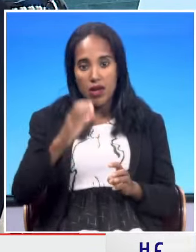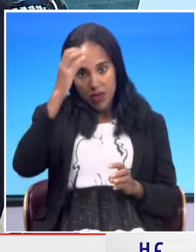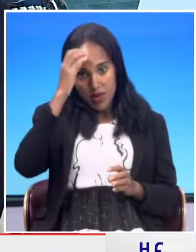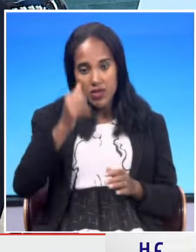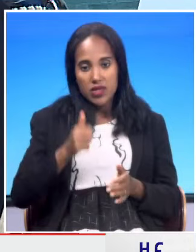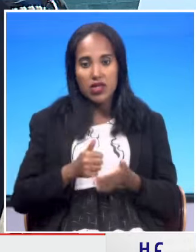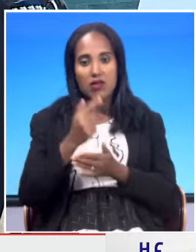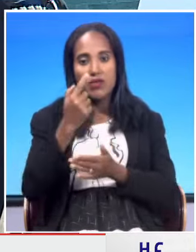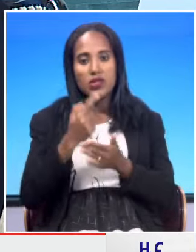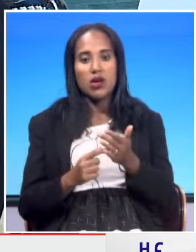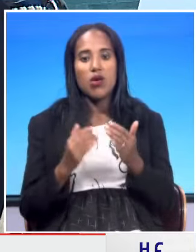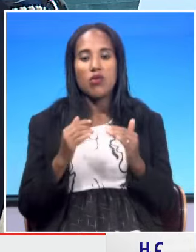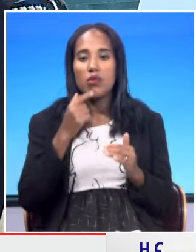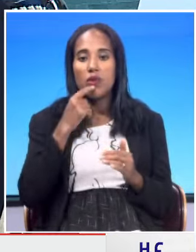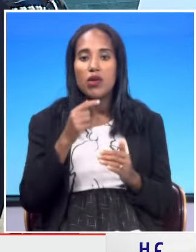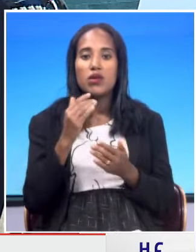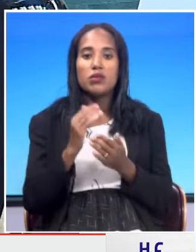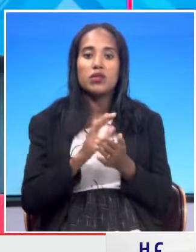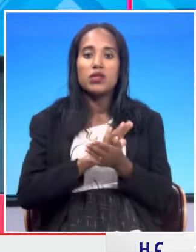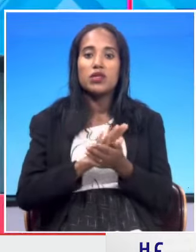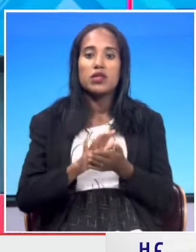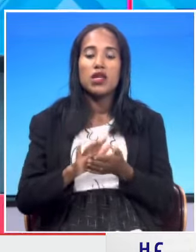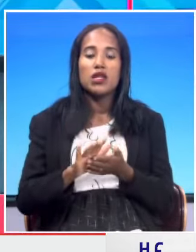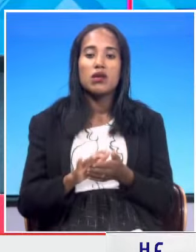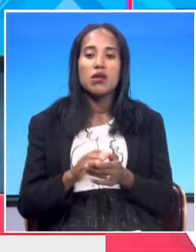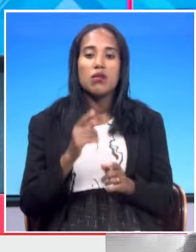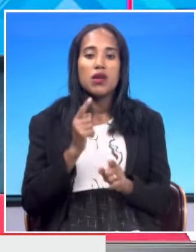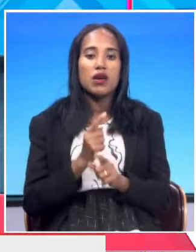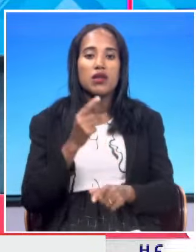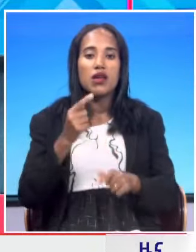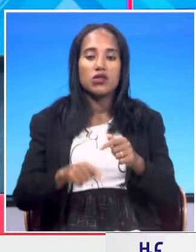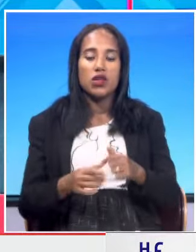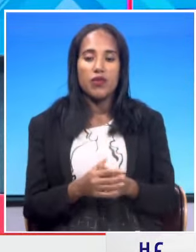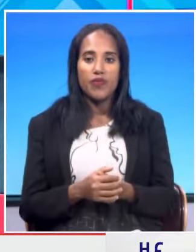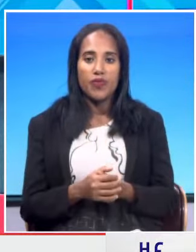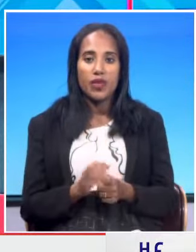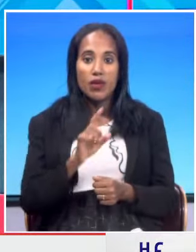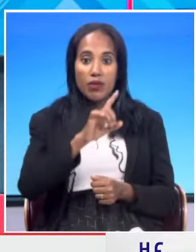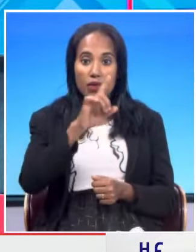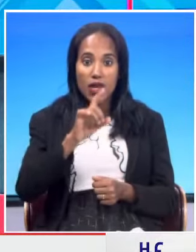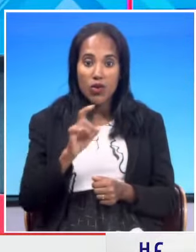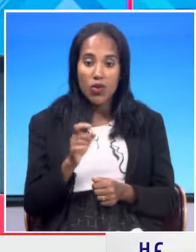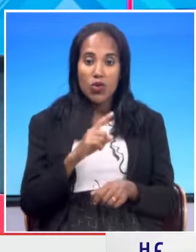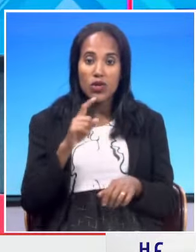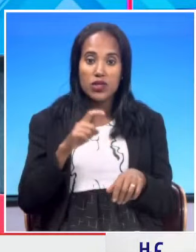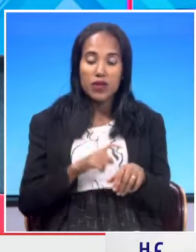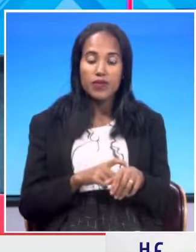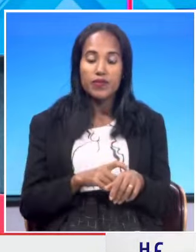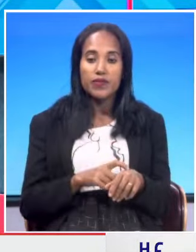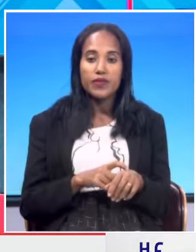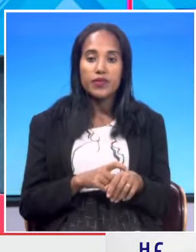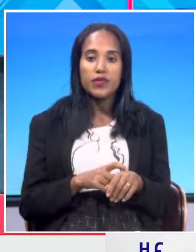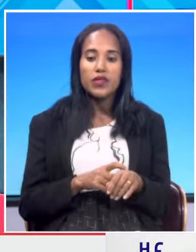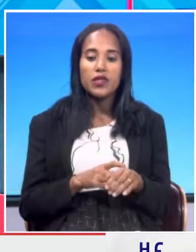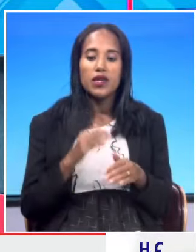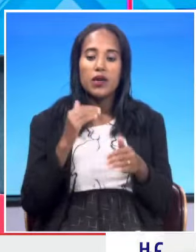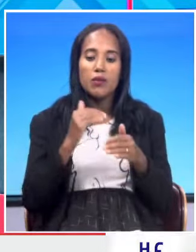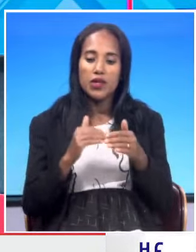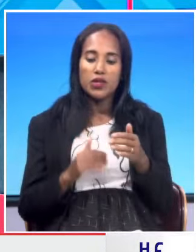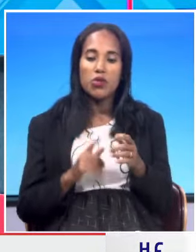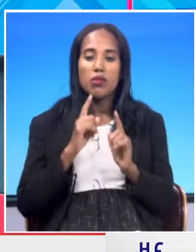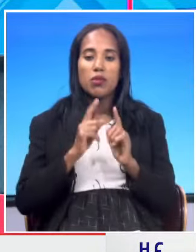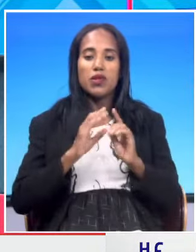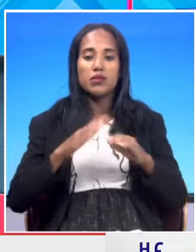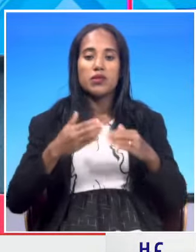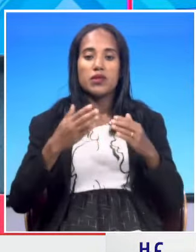አሁን የሚባለውን የትምህርት ደረጃ ማሻሻል ልንቀይረው አንችል። በትምህርት ሴክተር ጥያቄ የምናነሳ ከሆነ ስቴክ ነው ያስፈልጋል። አንድ